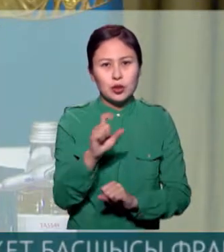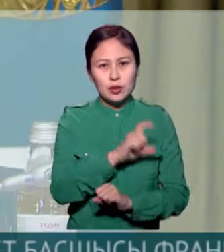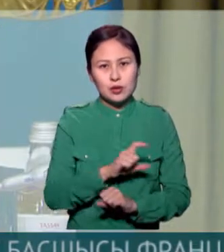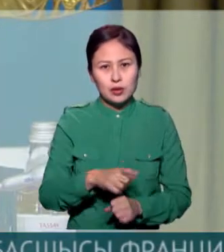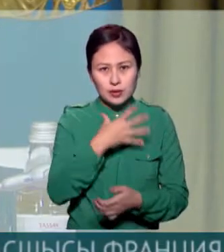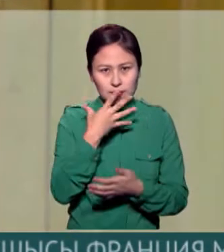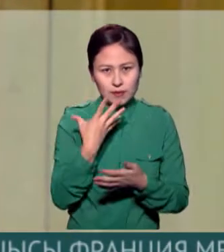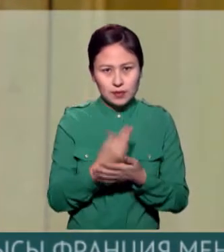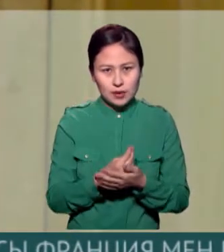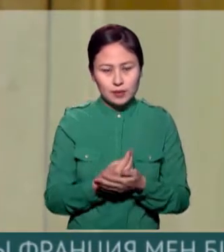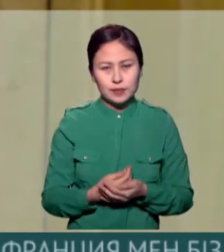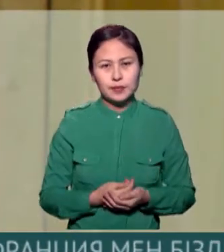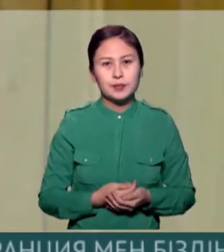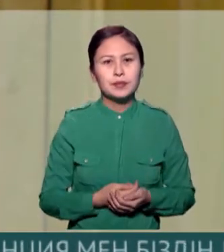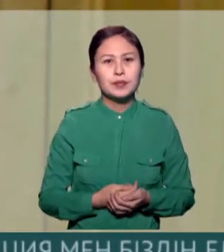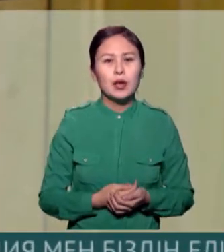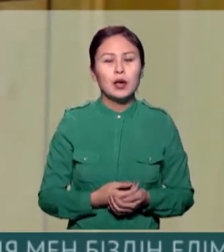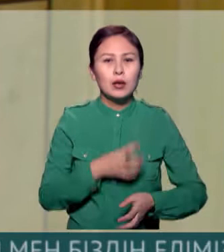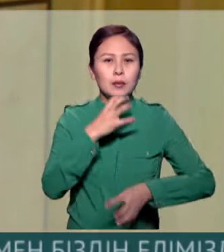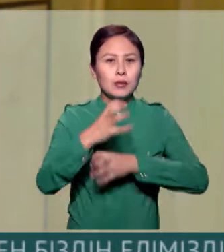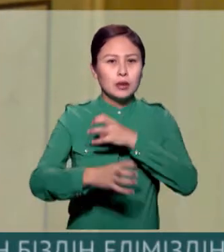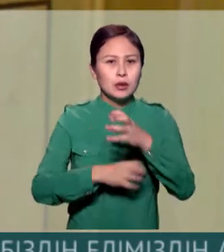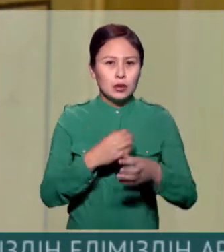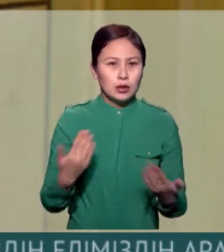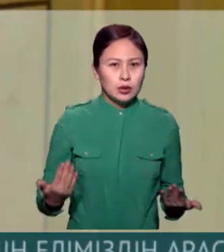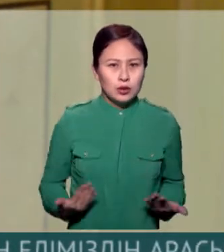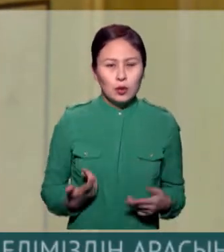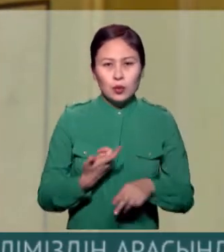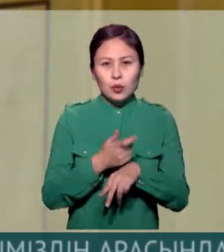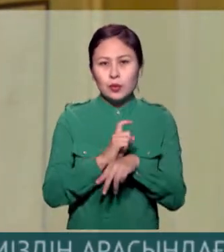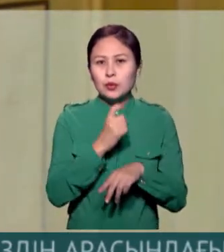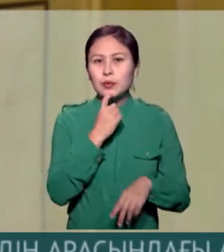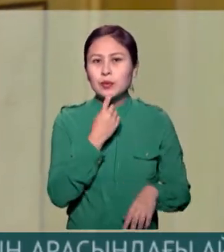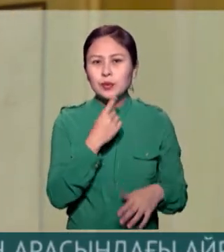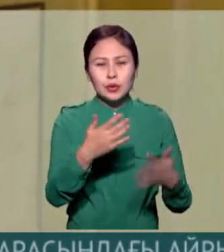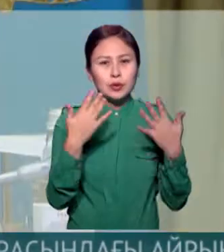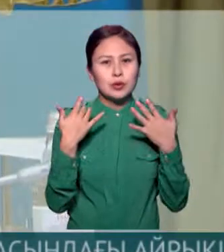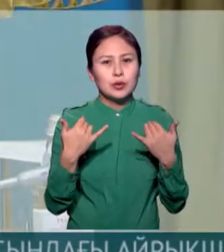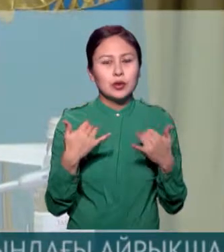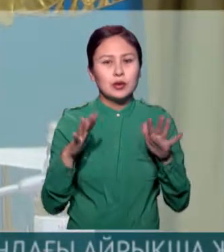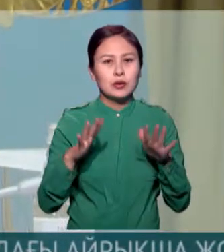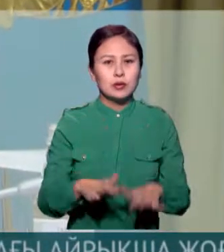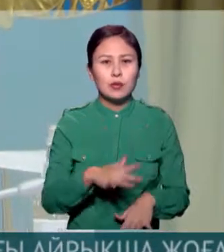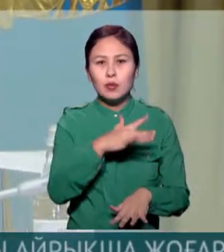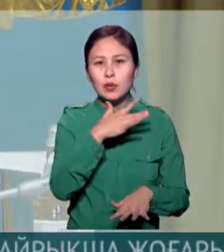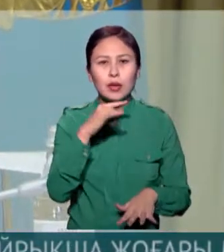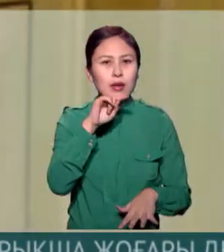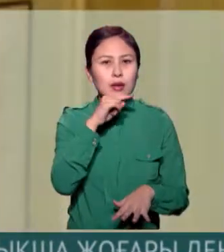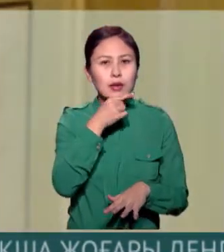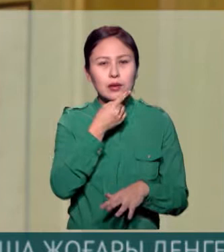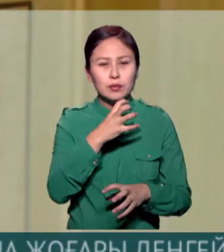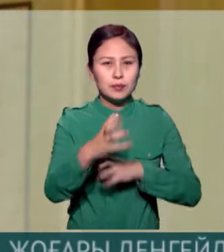мире ситуация достаточно сложная. Әлемдегі ахуал өте күрделі. Қазақстан жаһандық экономиканың бір бөлшегі. Сондықтан